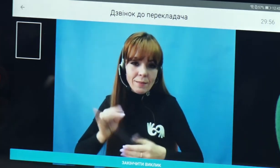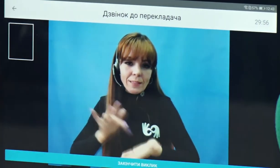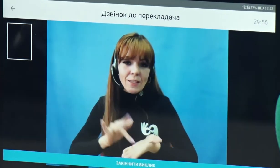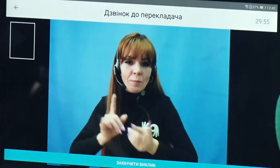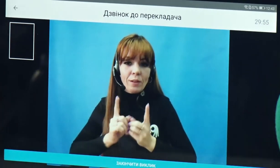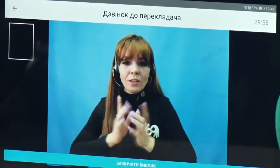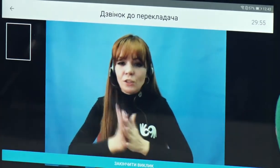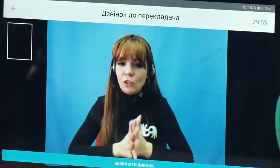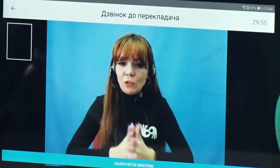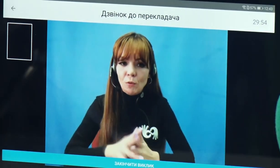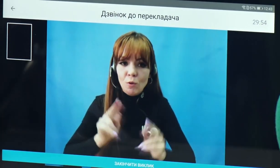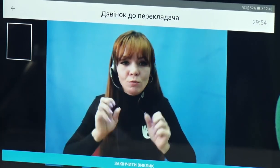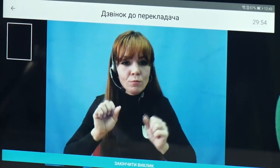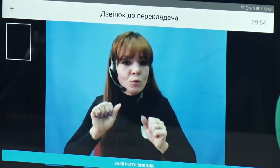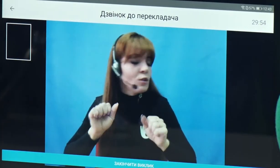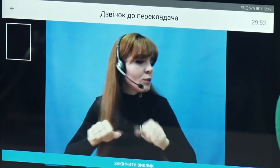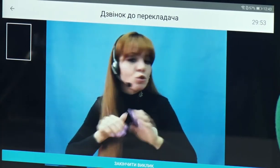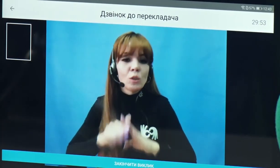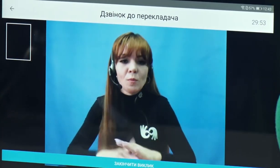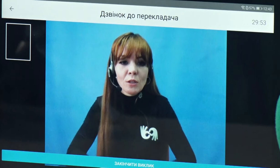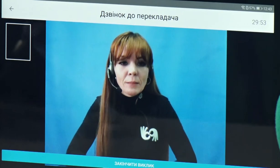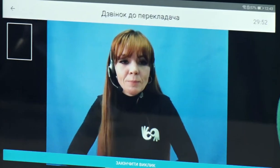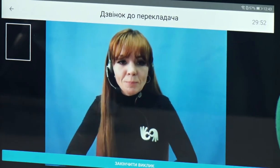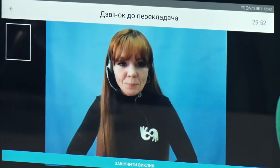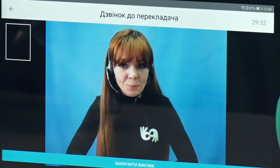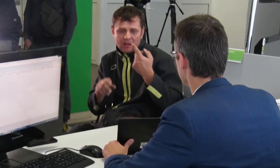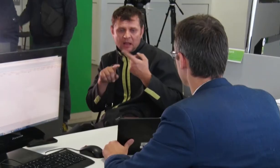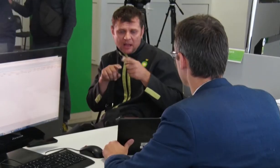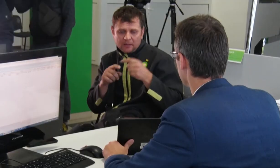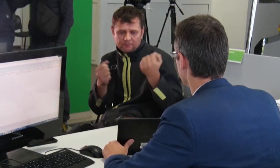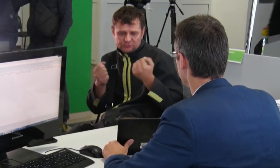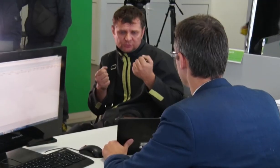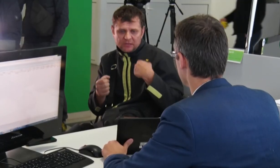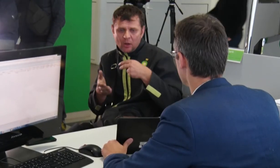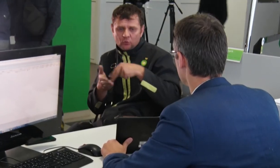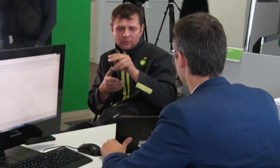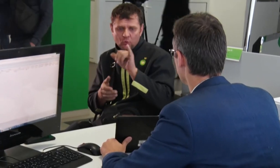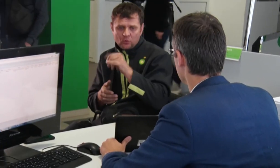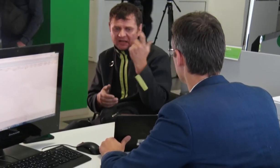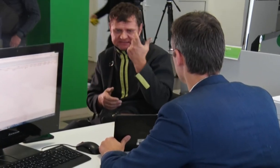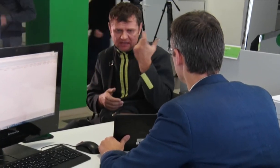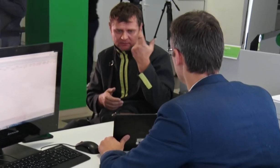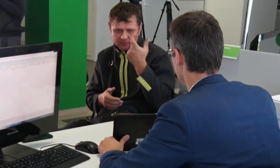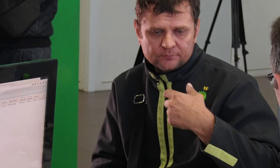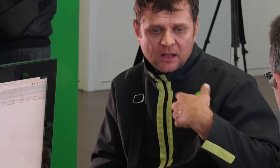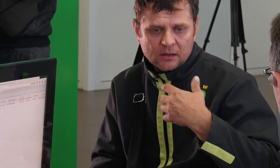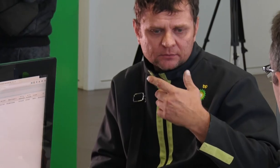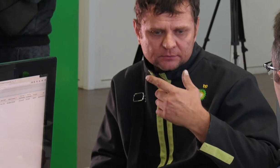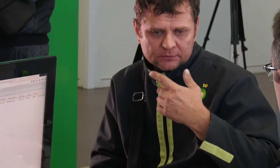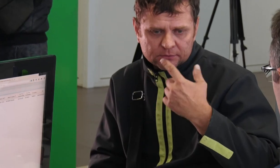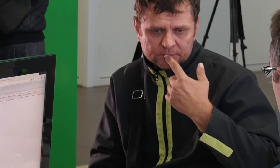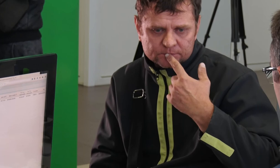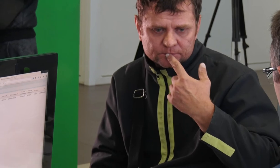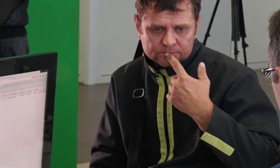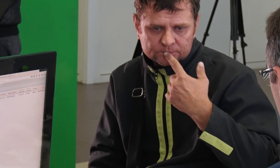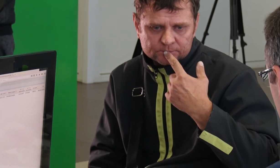Доброго дня. Центр перекладачів жестової мови. Чи можу допомогти? Чоловік за допомогою жестової мови ставить запитання.